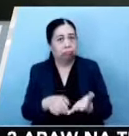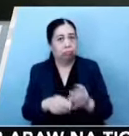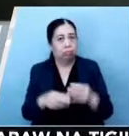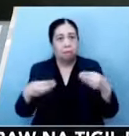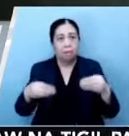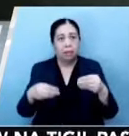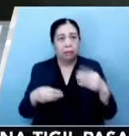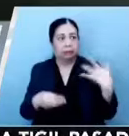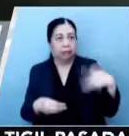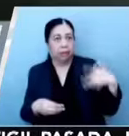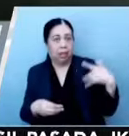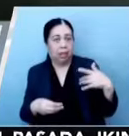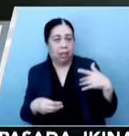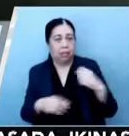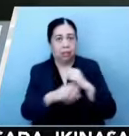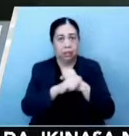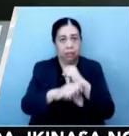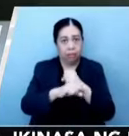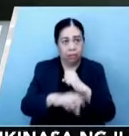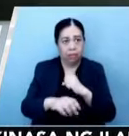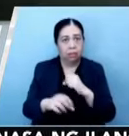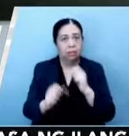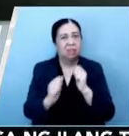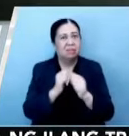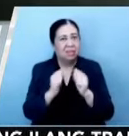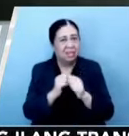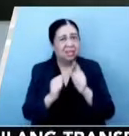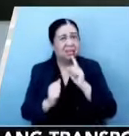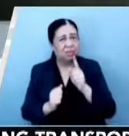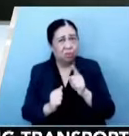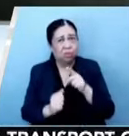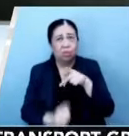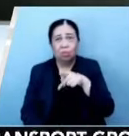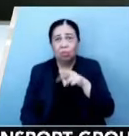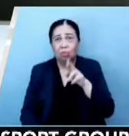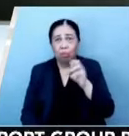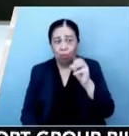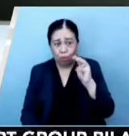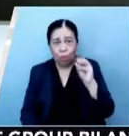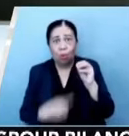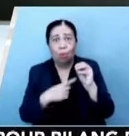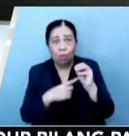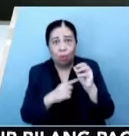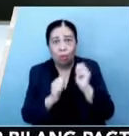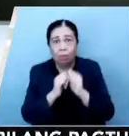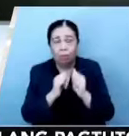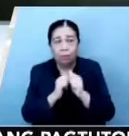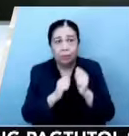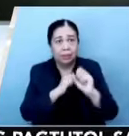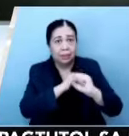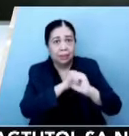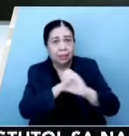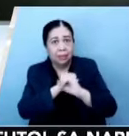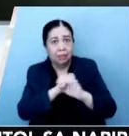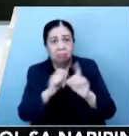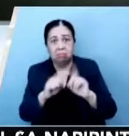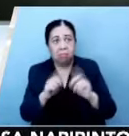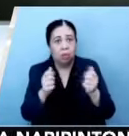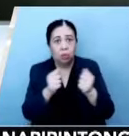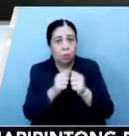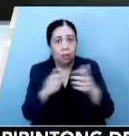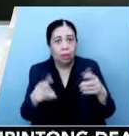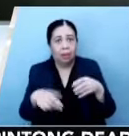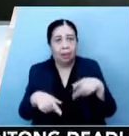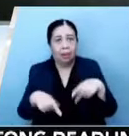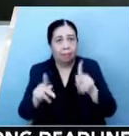yan, lumalabas na para siya talagang promotional in that sense. At kung wala silang DTI permit,